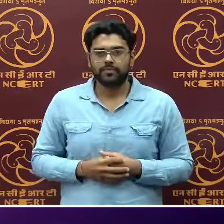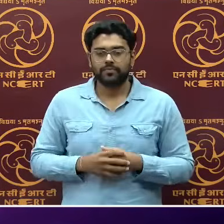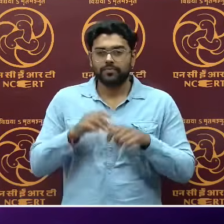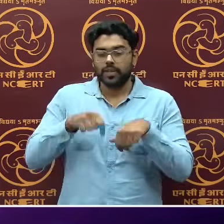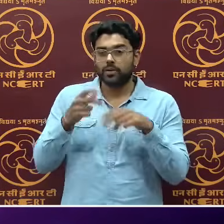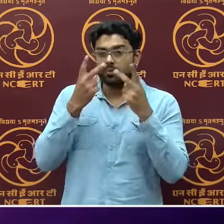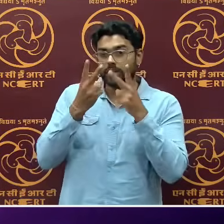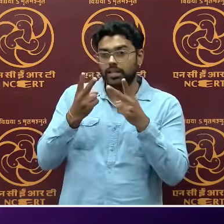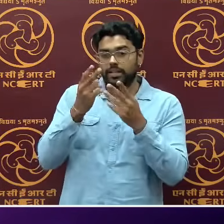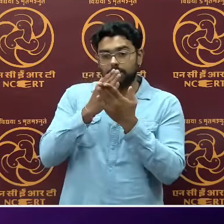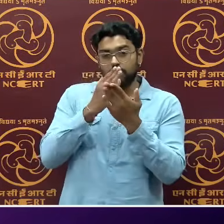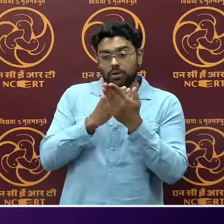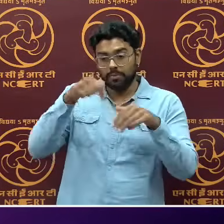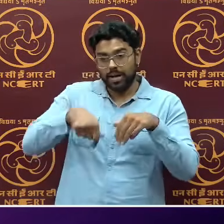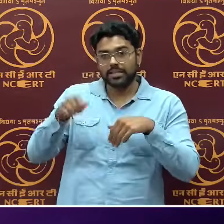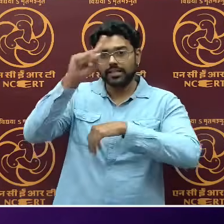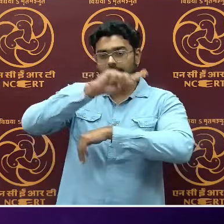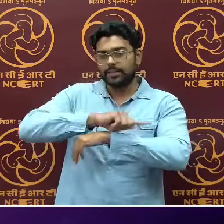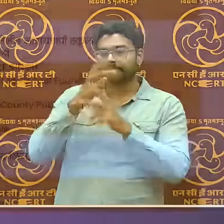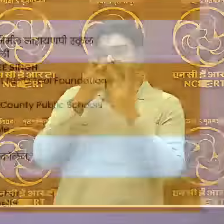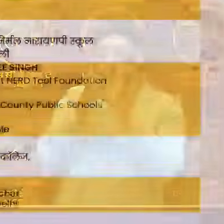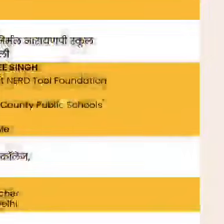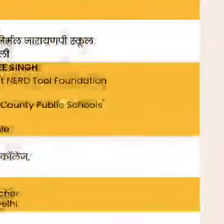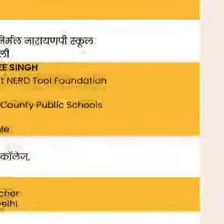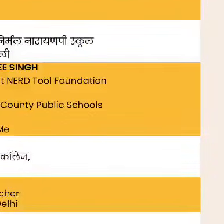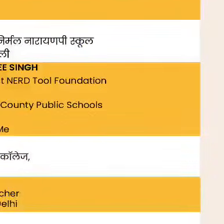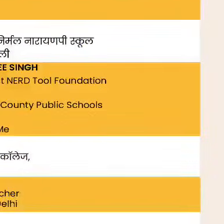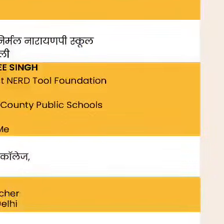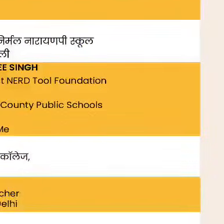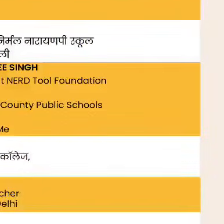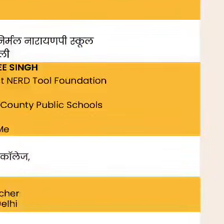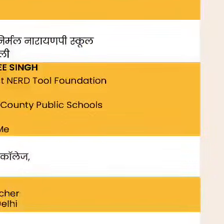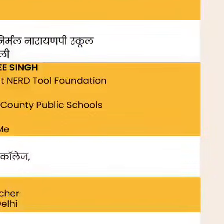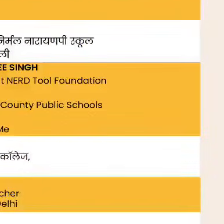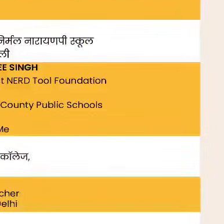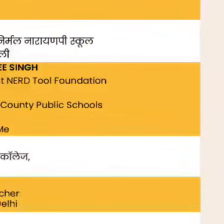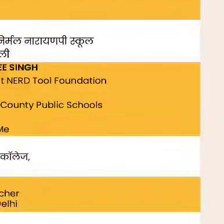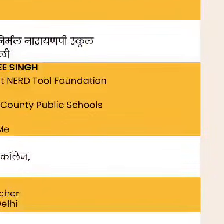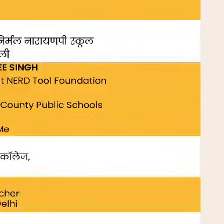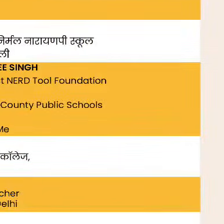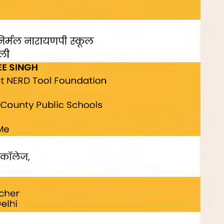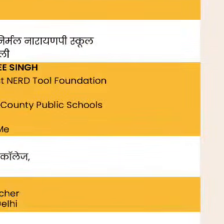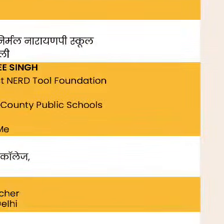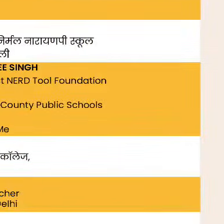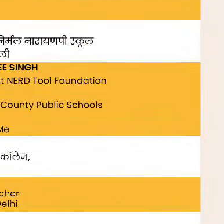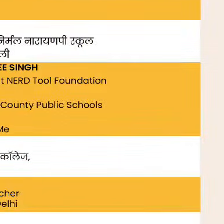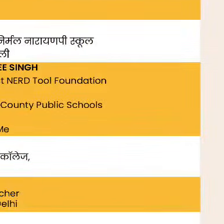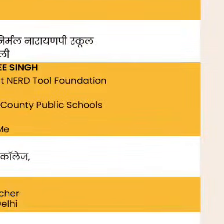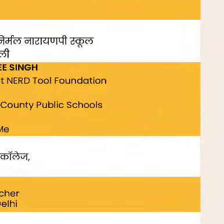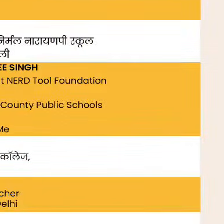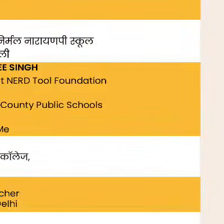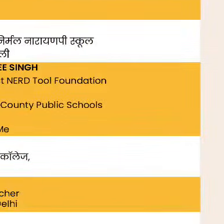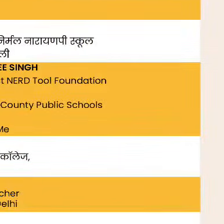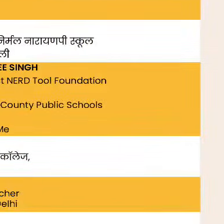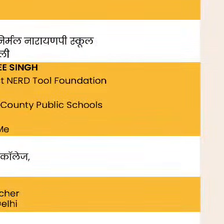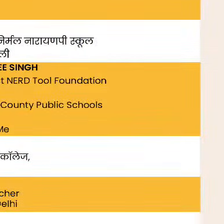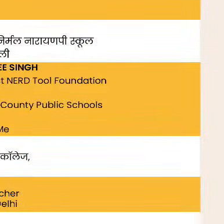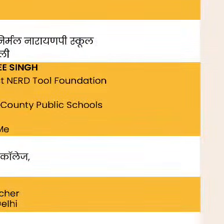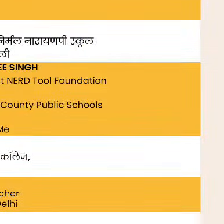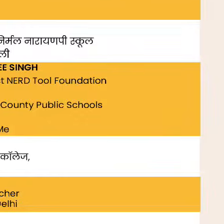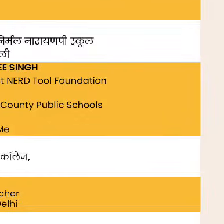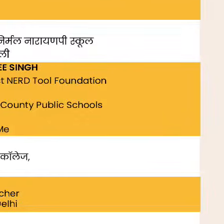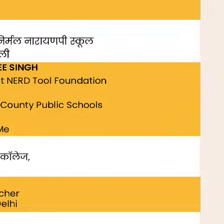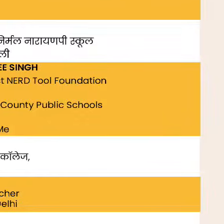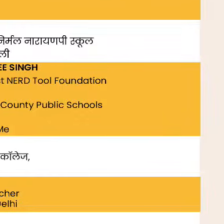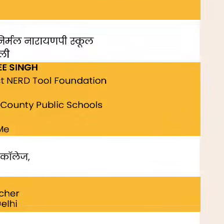आइए देखते हैं और कौन कौन से लाइव इंटरेक्टिव सेशन आज आप देखेंगे. 4 से 5 आप वेबिनार का सत्र देखेंगे चैनल नंबर 6 से चैनल नंबर